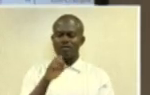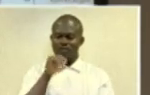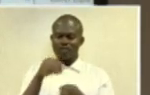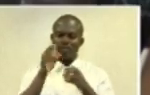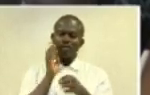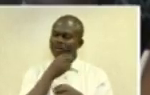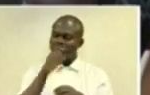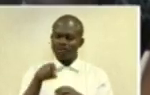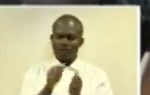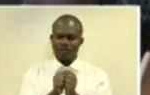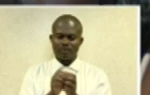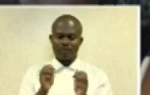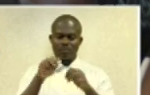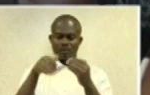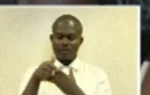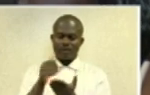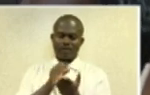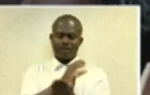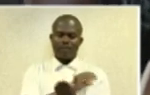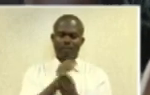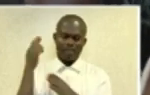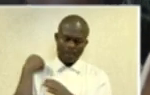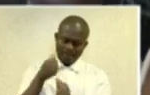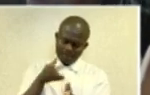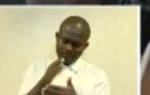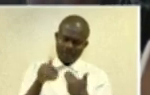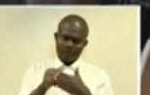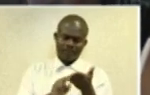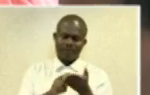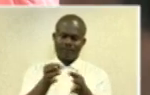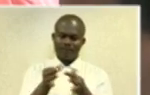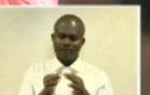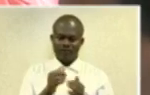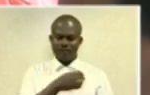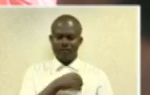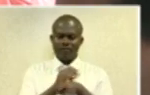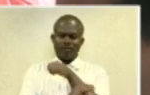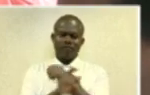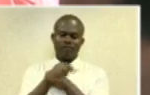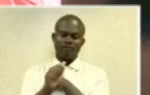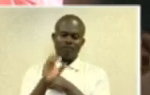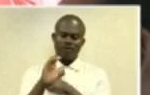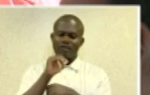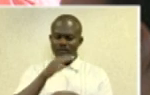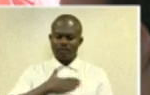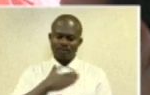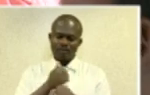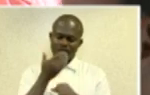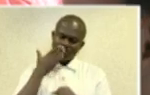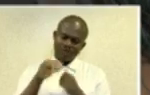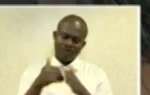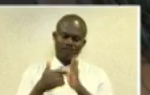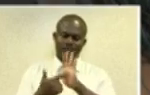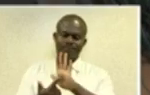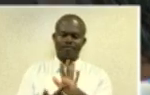yari yitezwe. Abadepite bagize komisiyo ishinzwe gukurikirana imikoreshereze y'imari n'umutungo by'igihugu PAC banenze imikorere mibi yaranze icyo